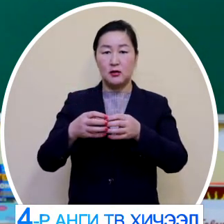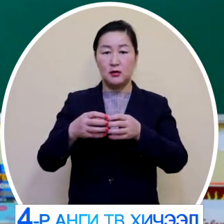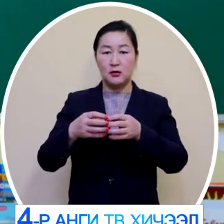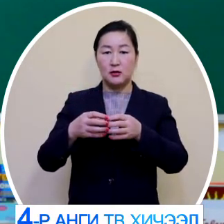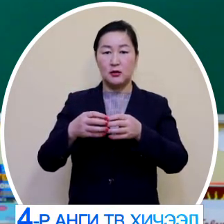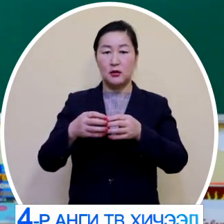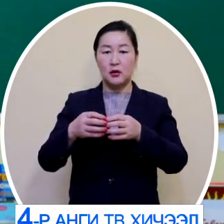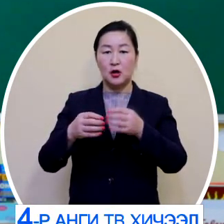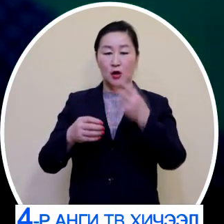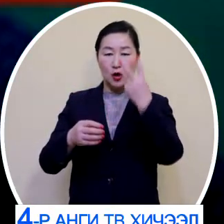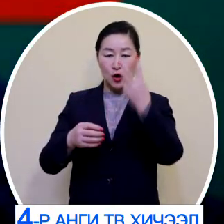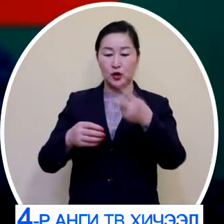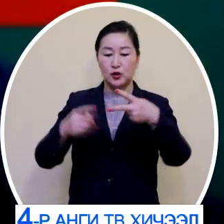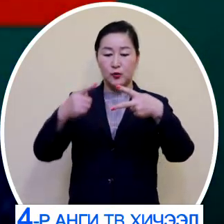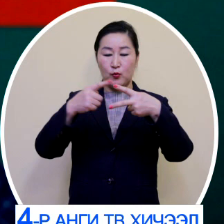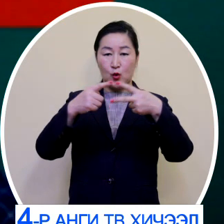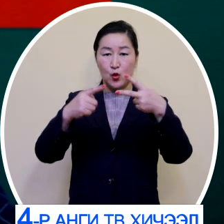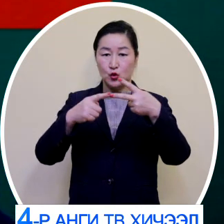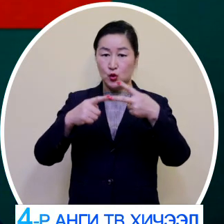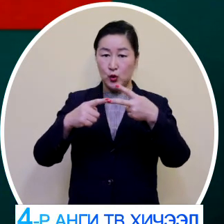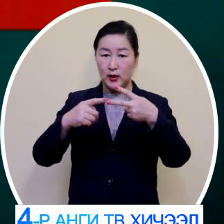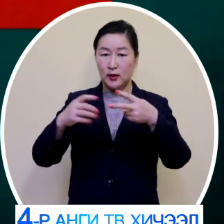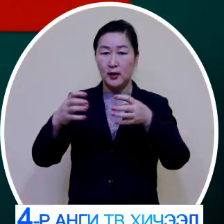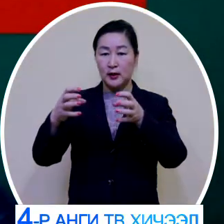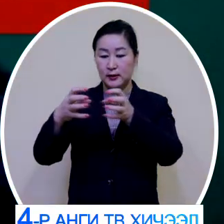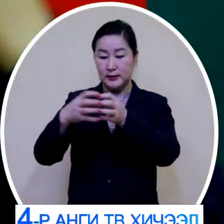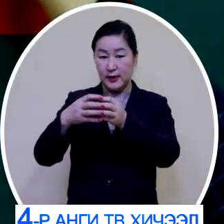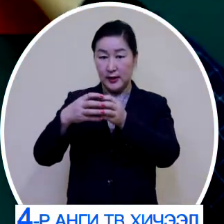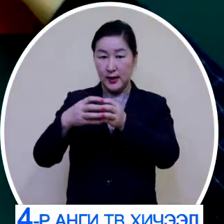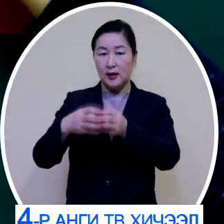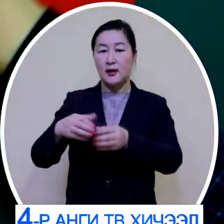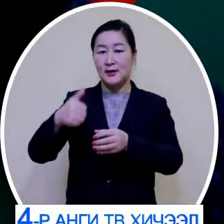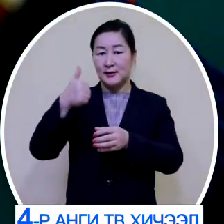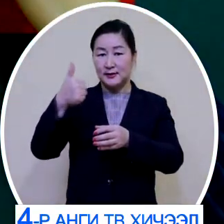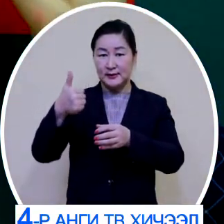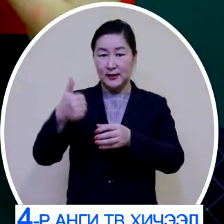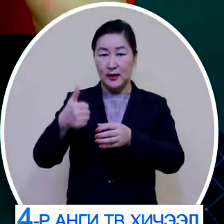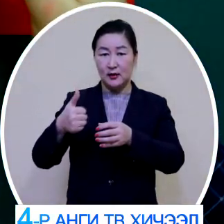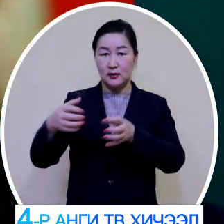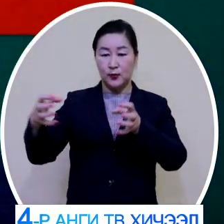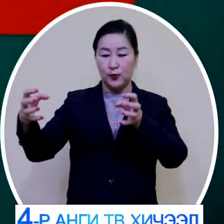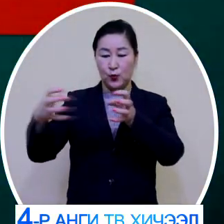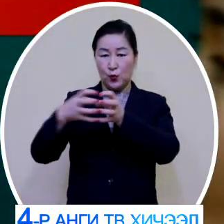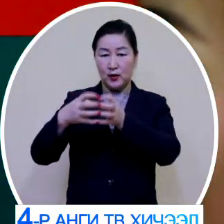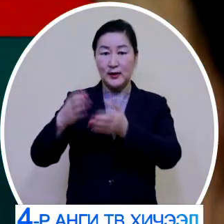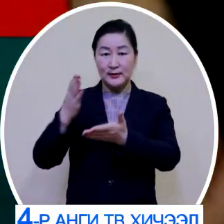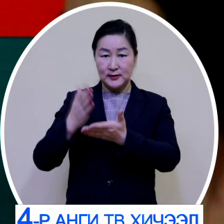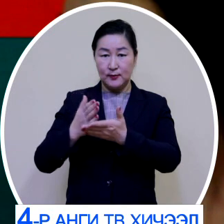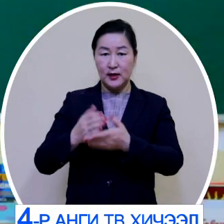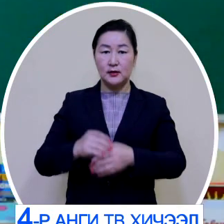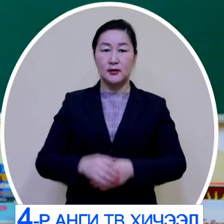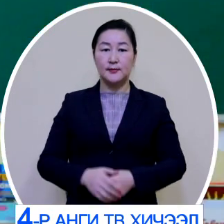Тэгвэл соронзны маань гол хэсгээр бичгийн хавчаарыг татсангүй тийм үү? Энд татсангүй харин